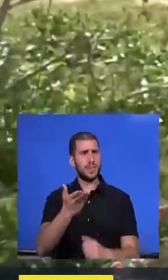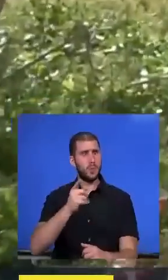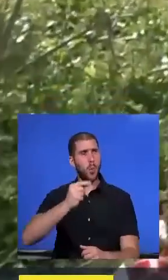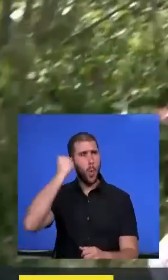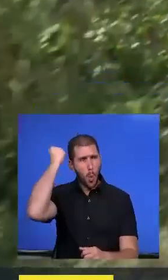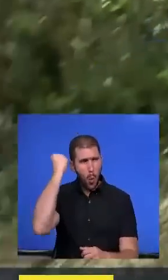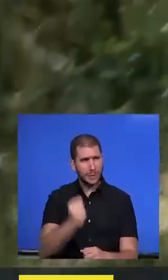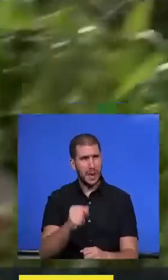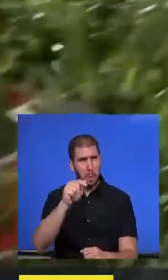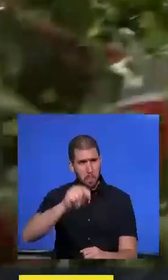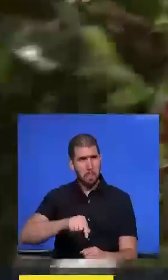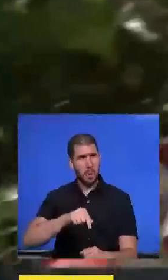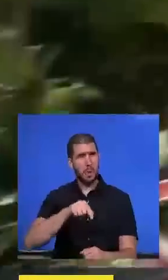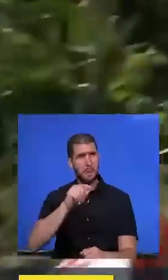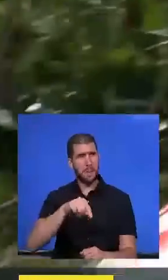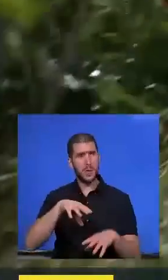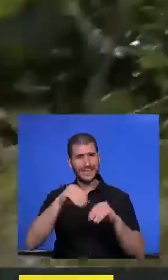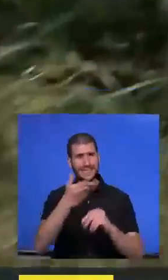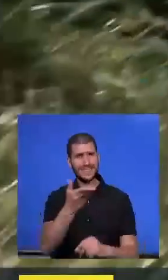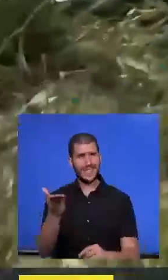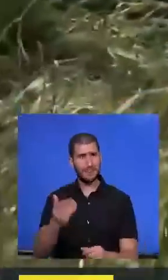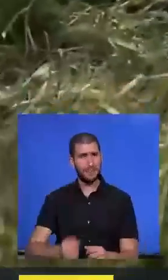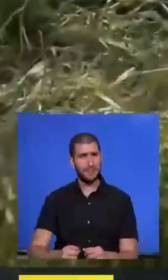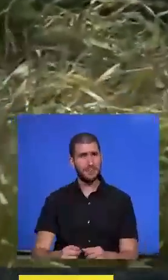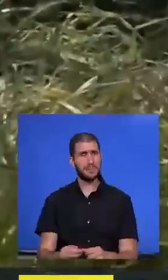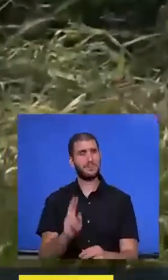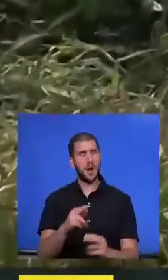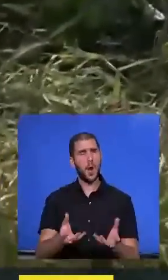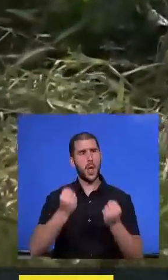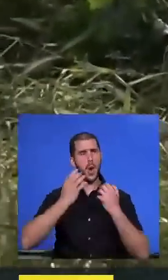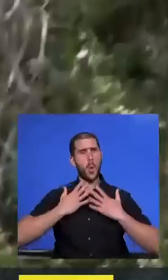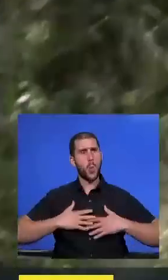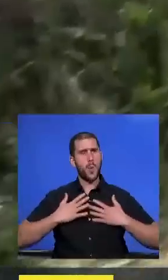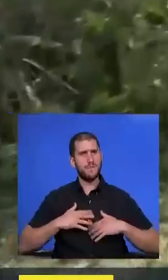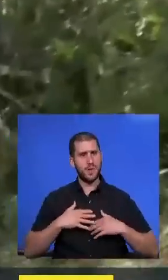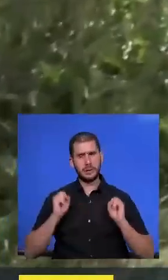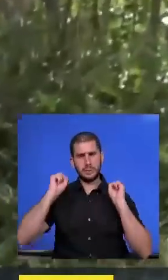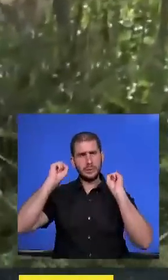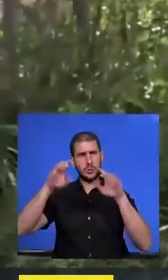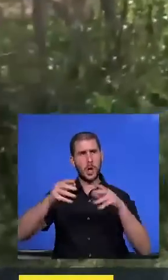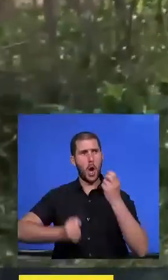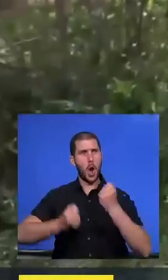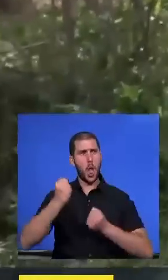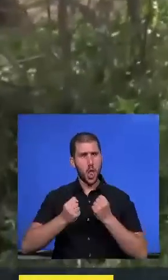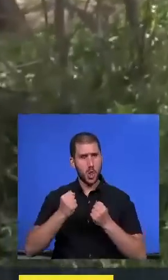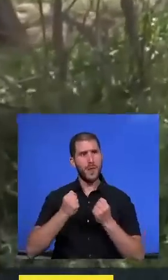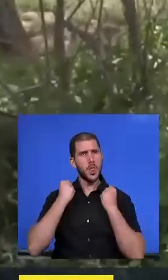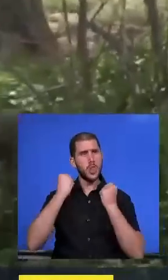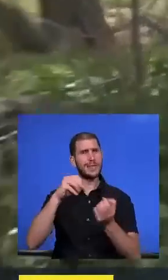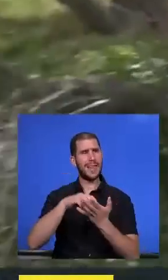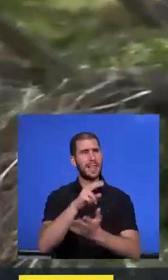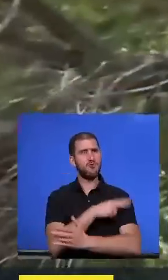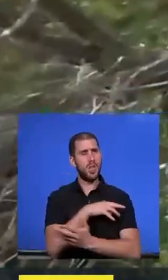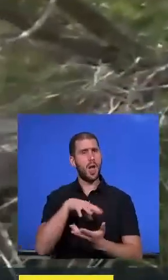רוצח אותה ממש כאן, בתוך השיחים האלה, ואז לוקח את גופתה, מעמיס לרכב, ונוסע לתחנת